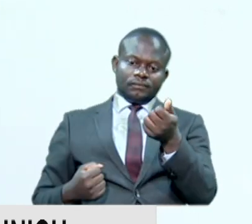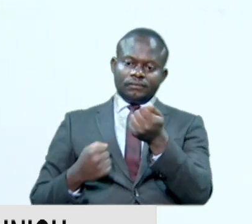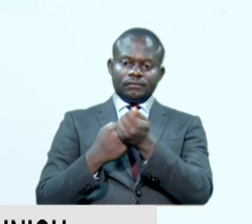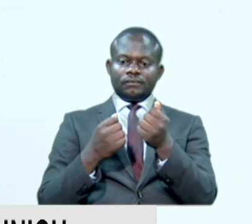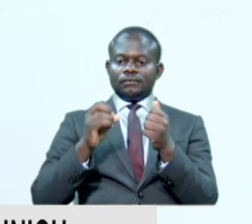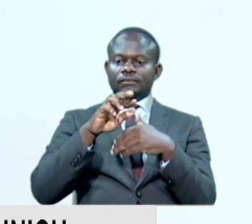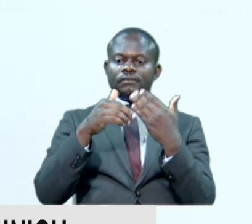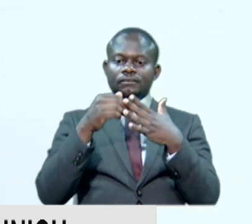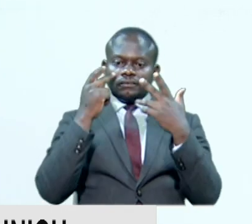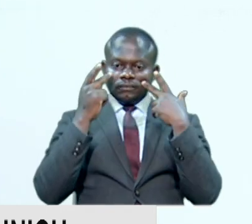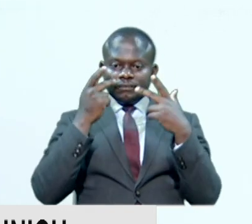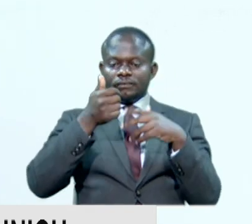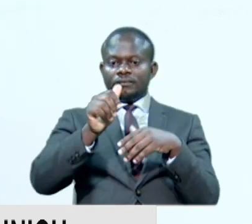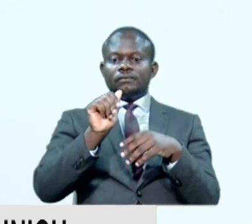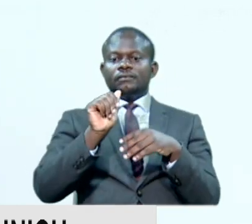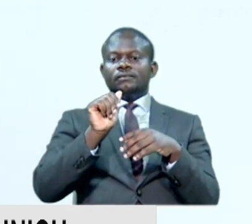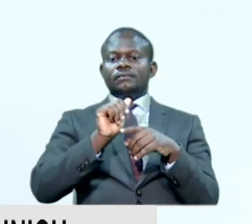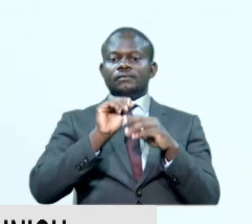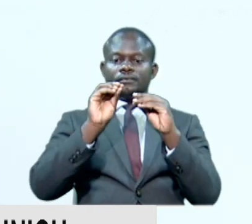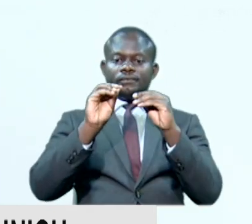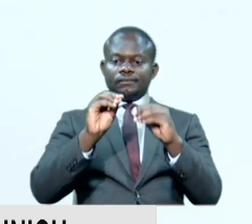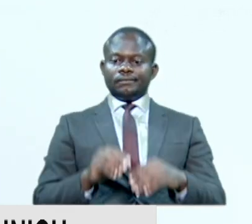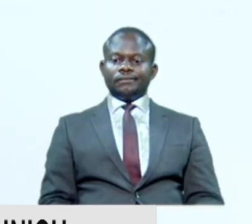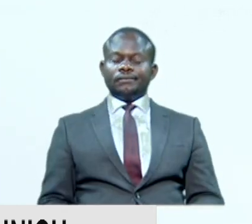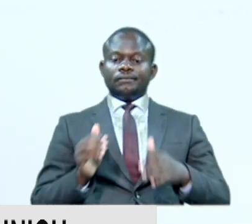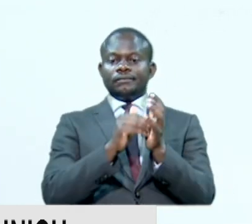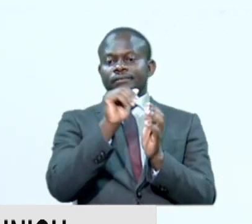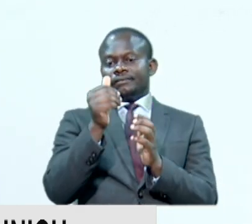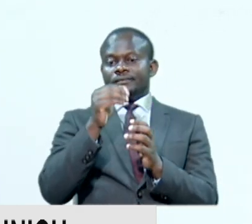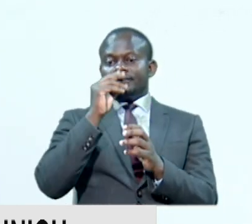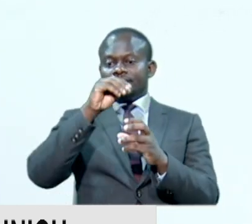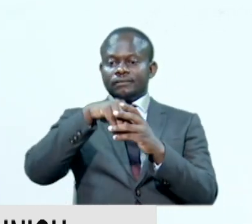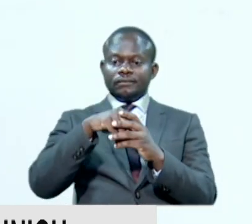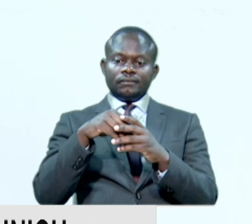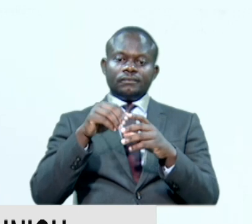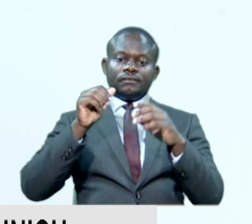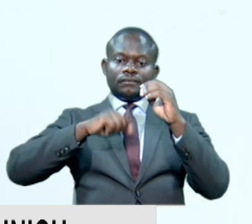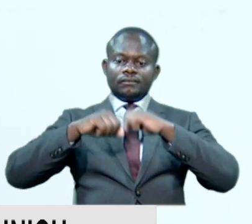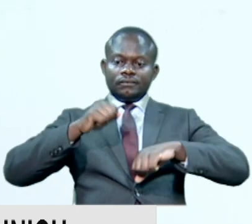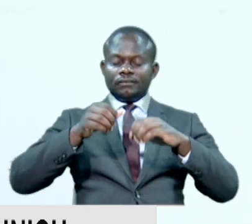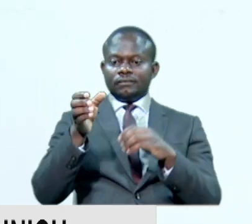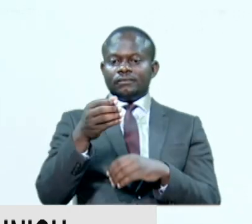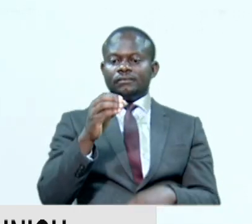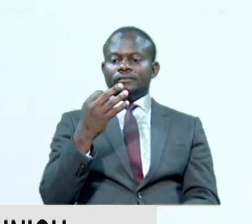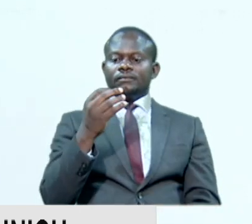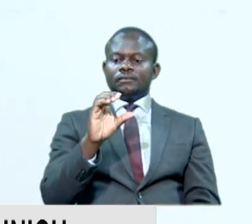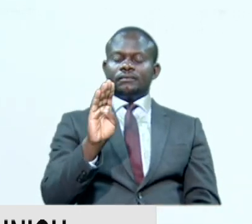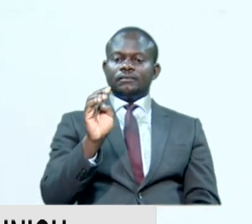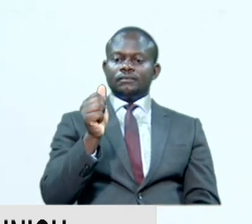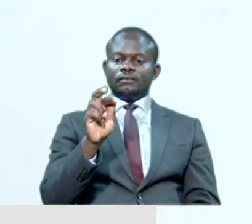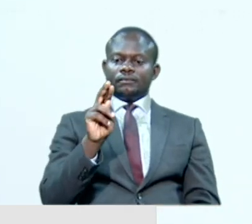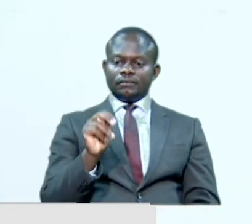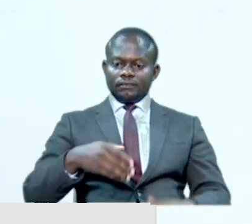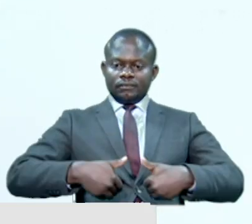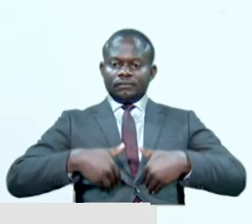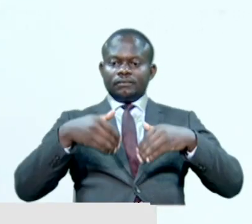babone ayo masomo ikindi navuga gikubiyemo ni irushanwa ry'igikombe rya FC Bayern Youth